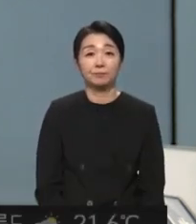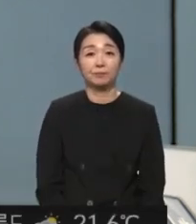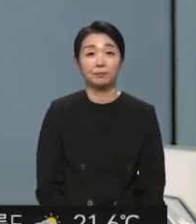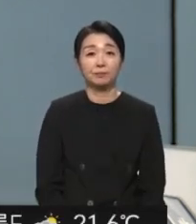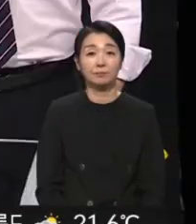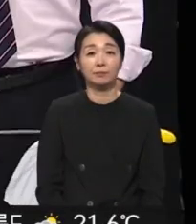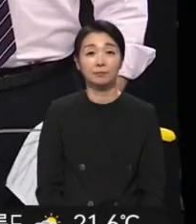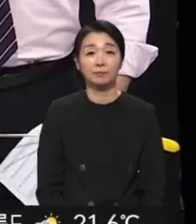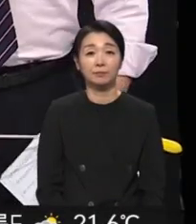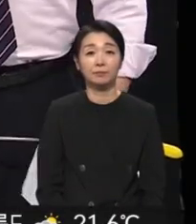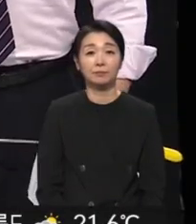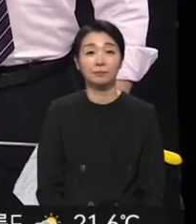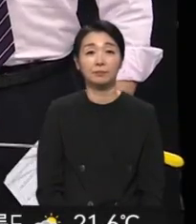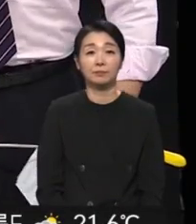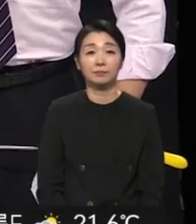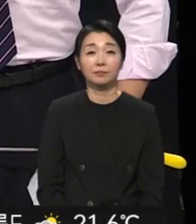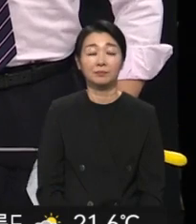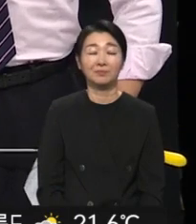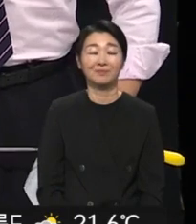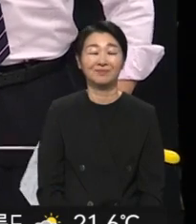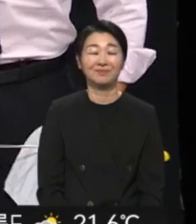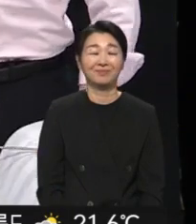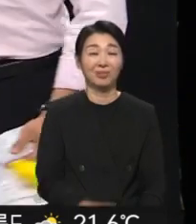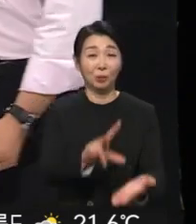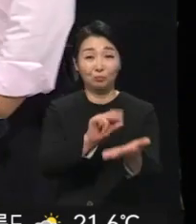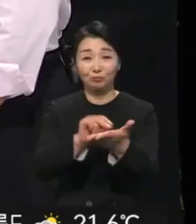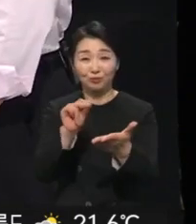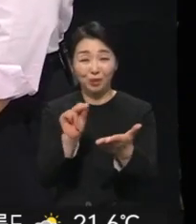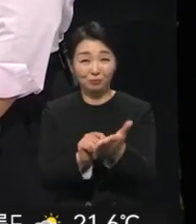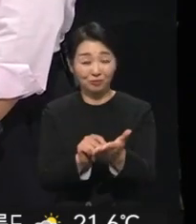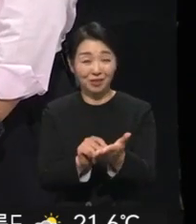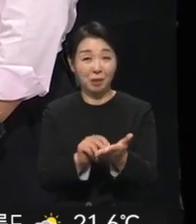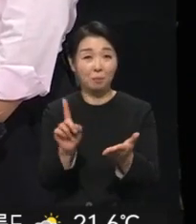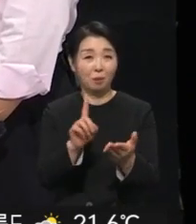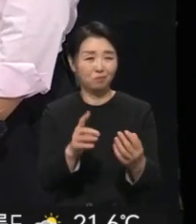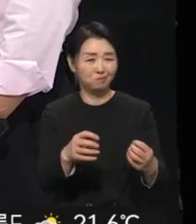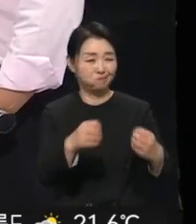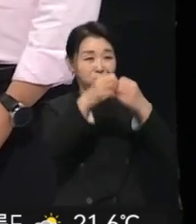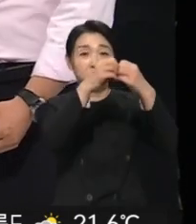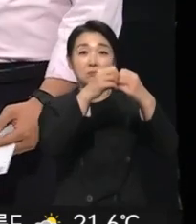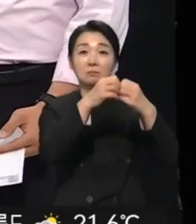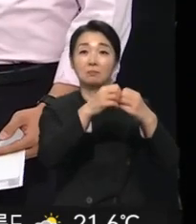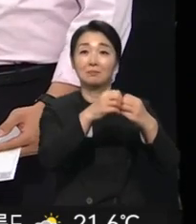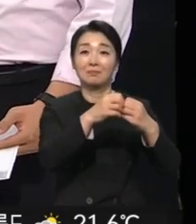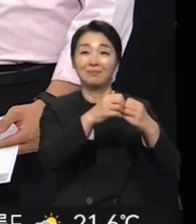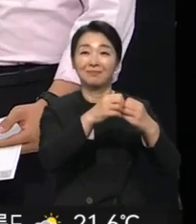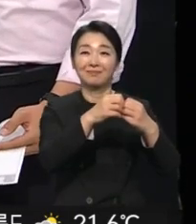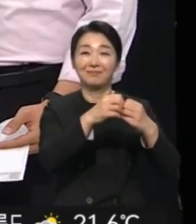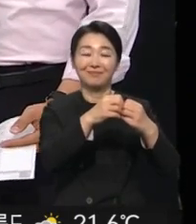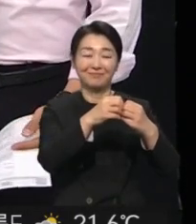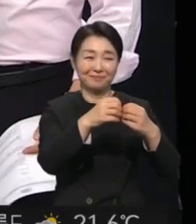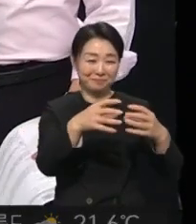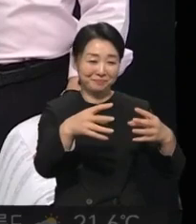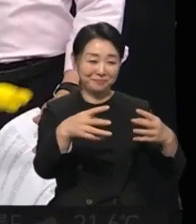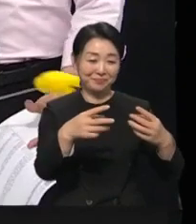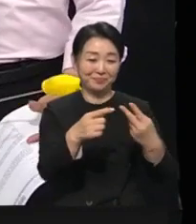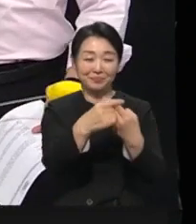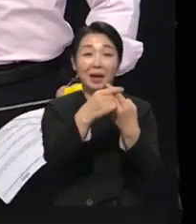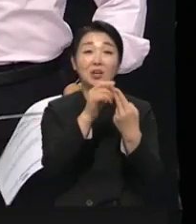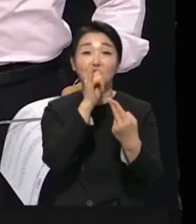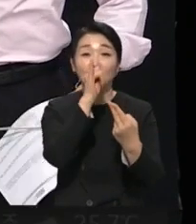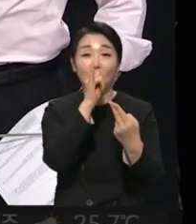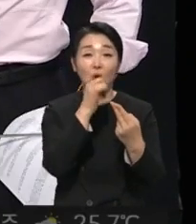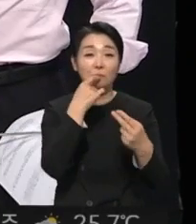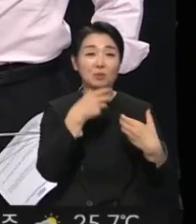짚어보겠습니다. 이항 대립, 이 두 가지의 대립적인 요소가 한짝을 이루는 것을 말하는데요.